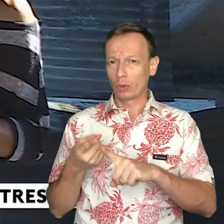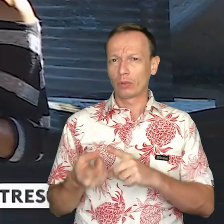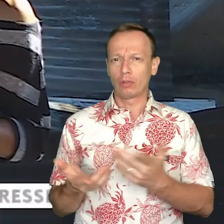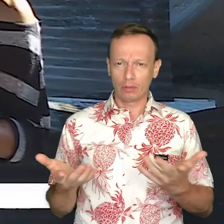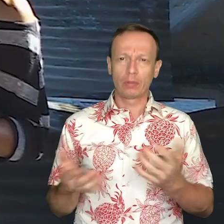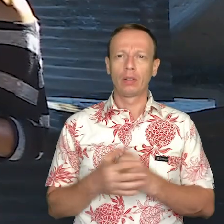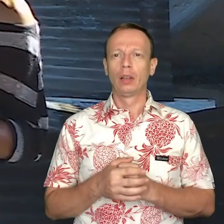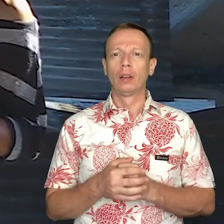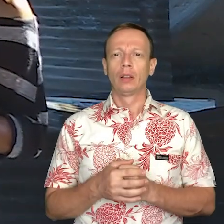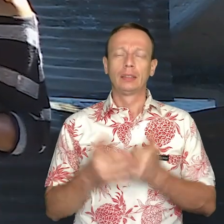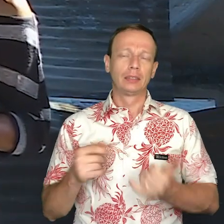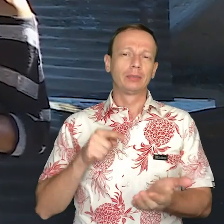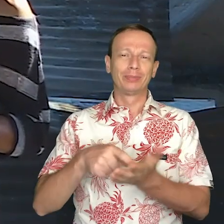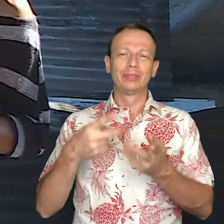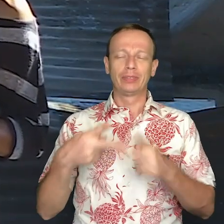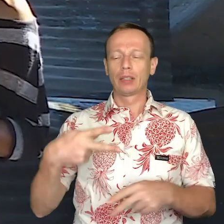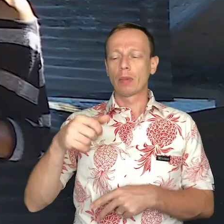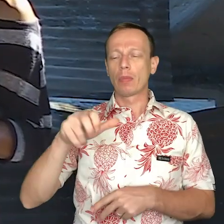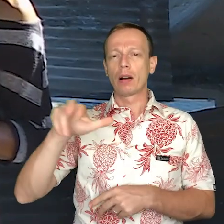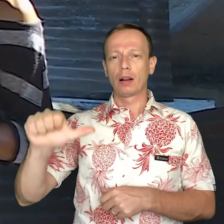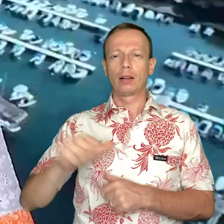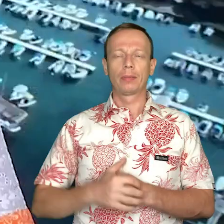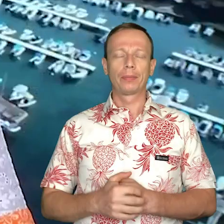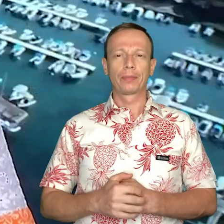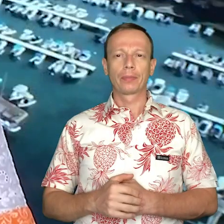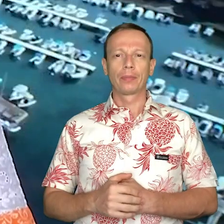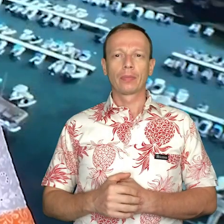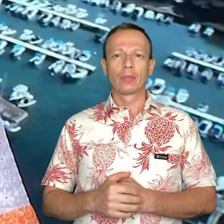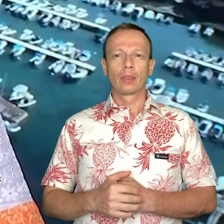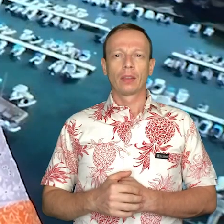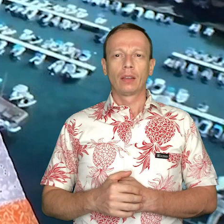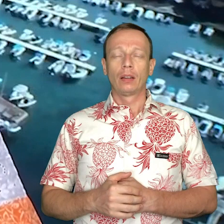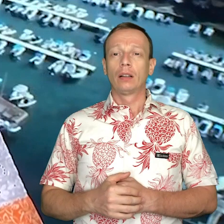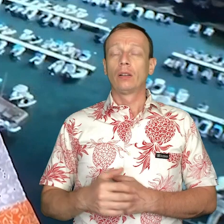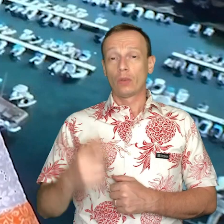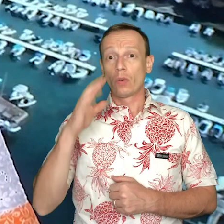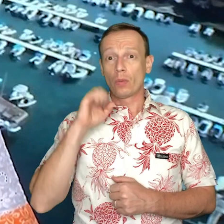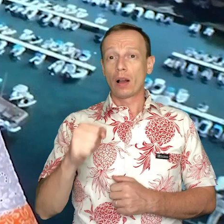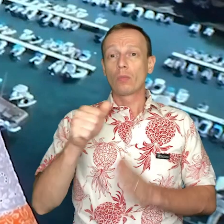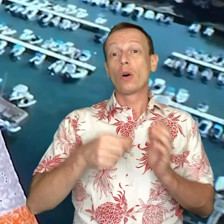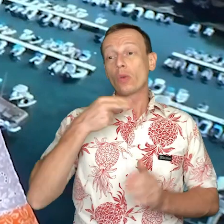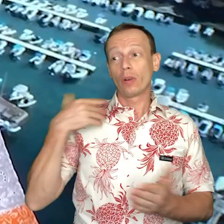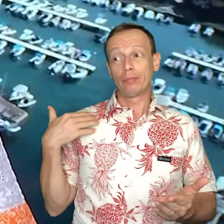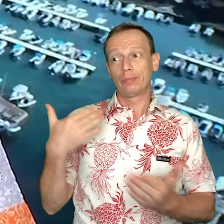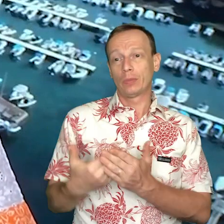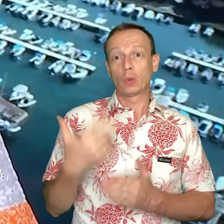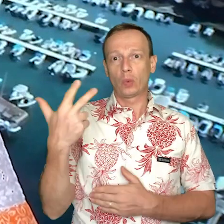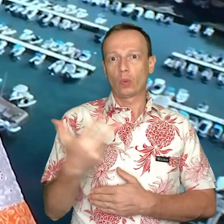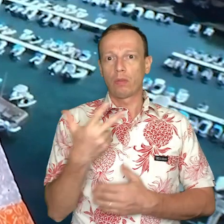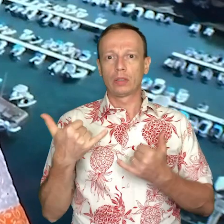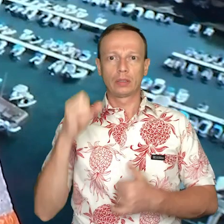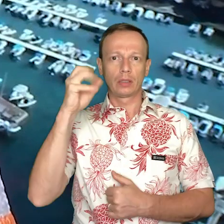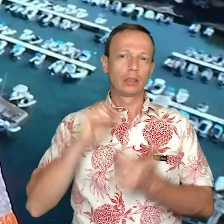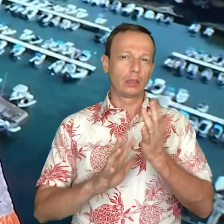train de se jouer ici sur Papara. Et au Fénois, on note 3 incendies depuis le mois de